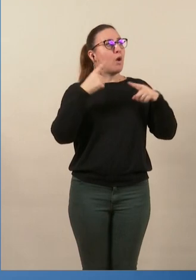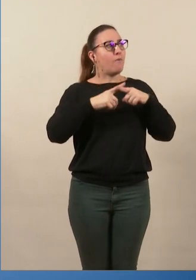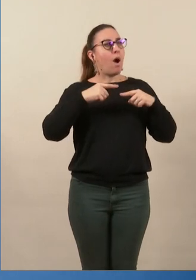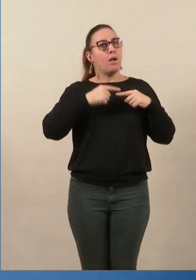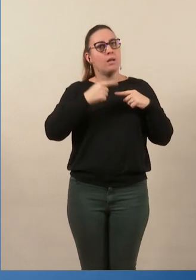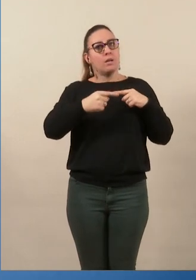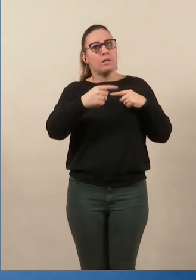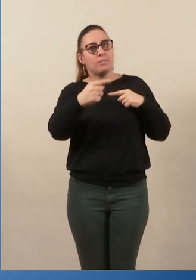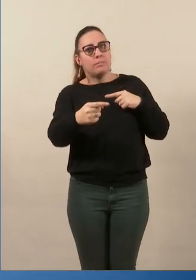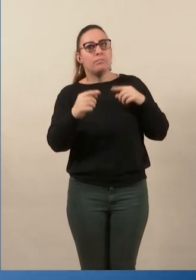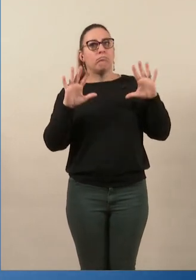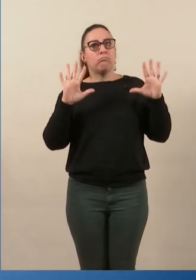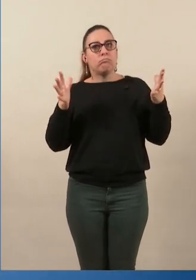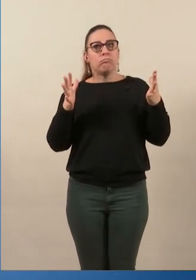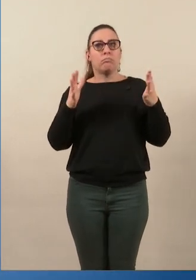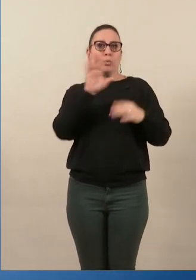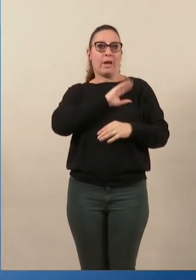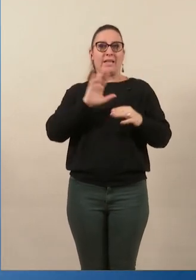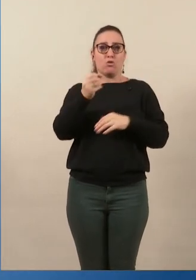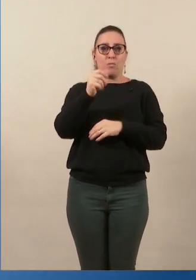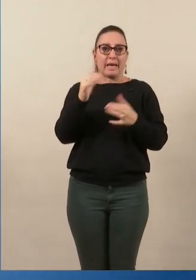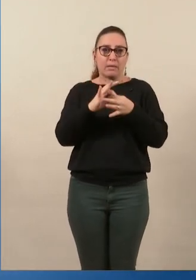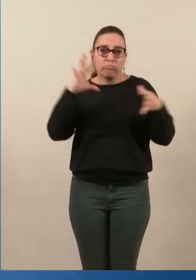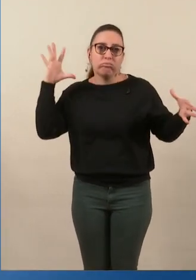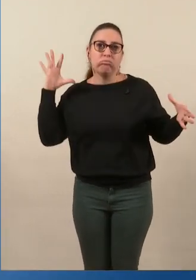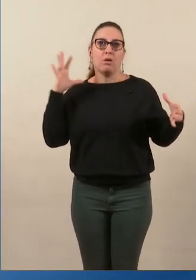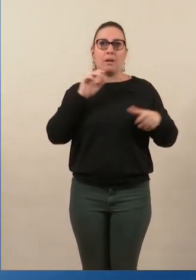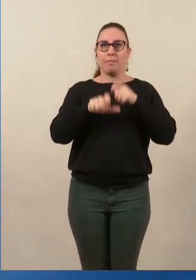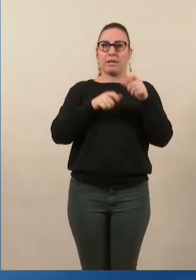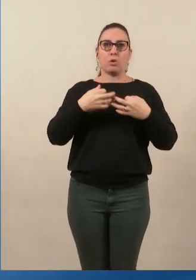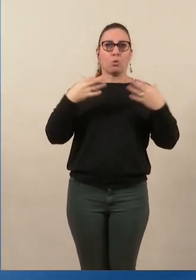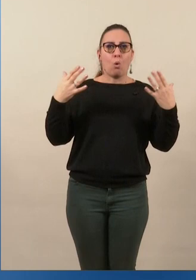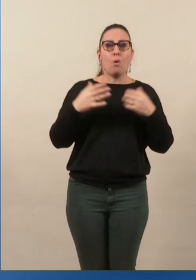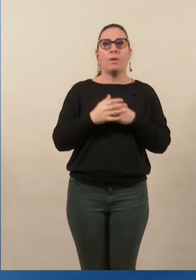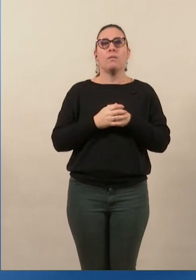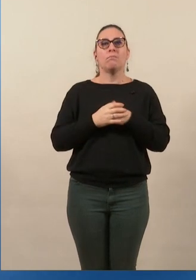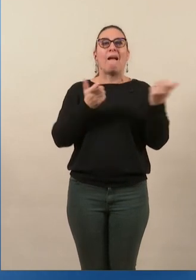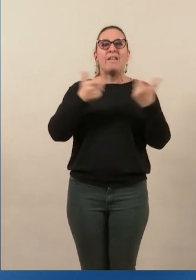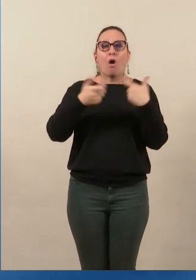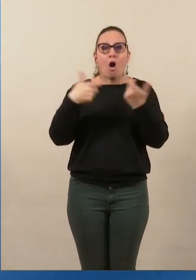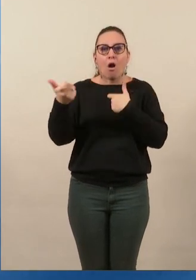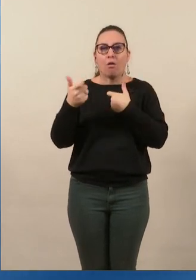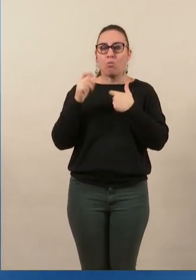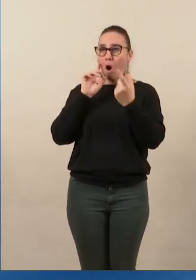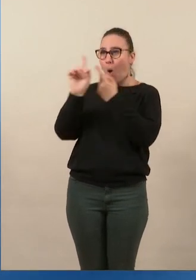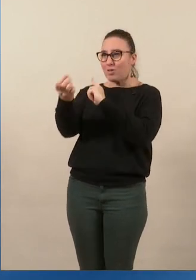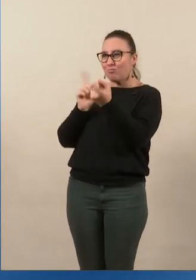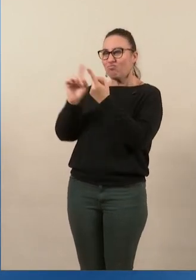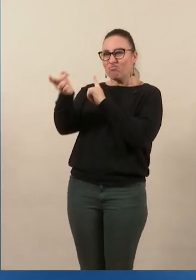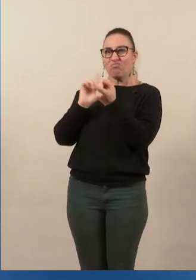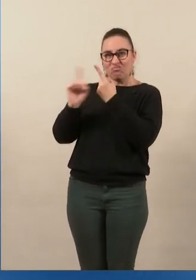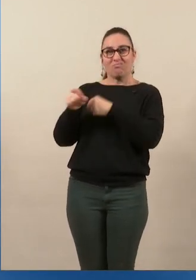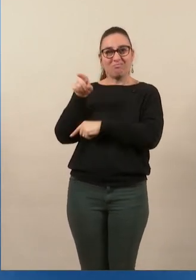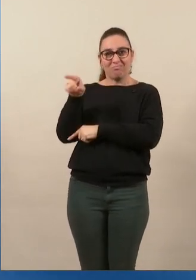quelques-uns sur la fracture numérique quelques-uns qui sont à destination des des chauffeurs des livreurs pardon que je que je croise souvent et euh